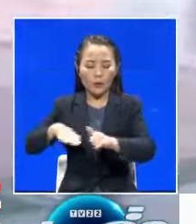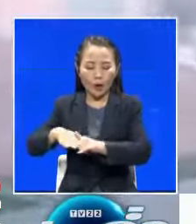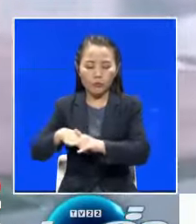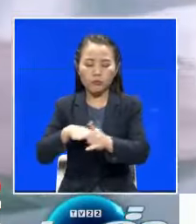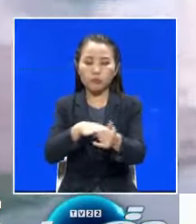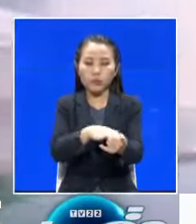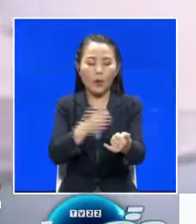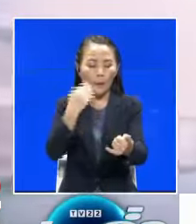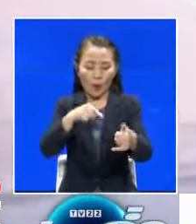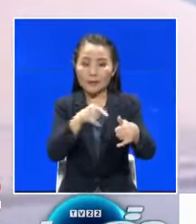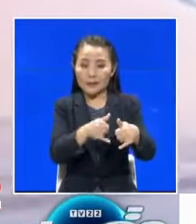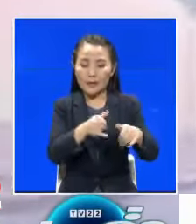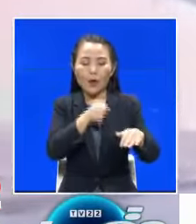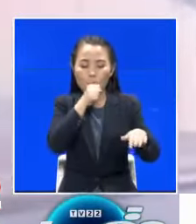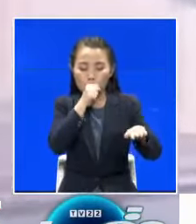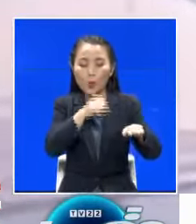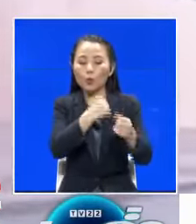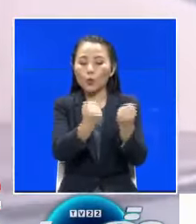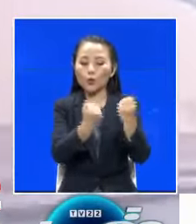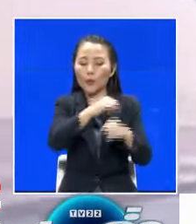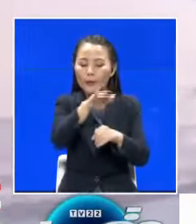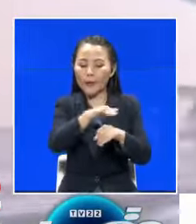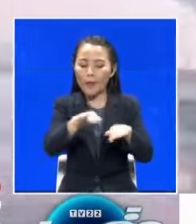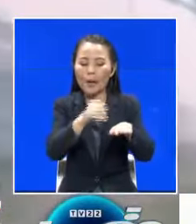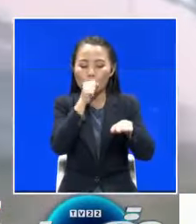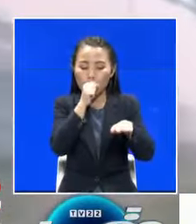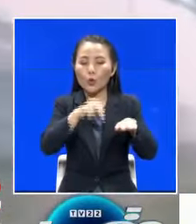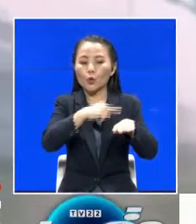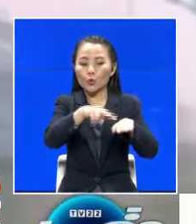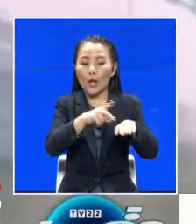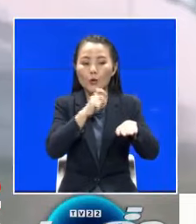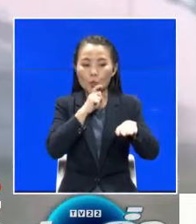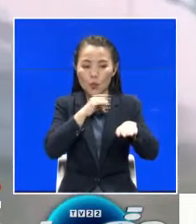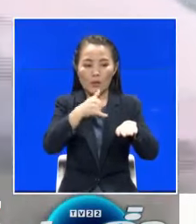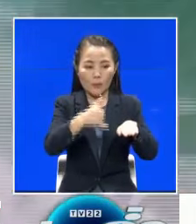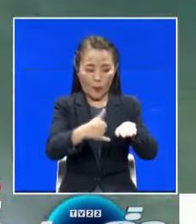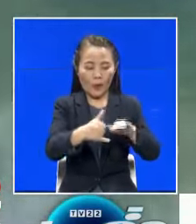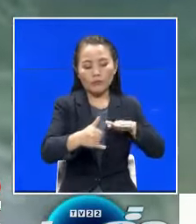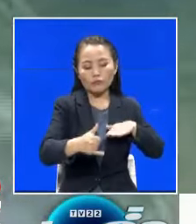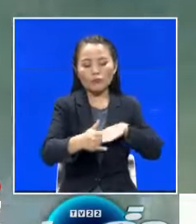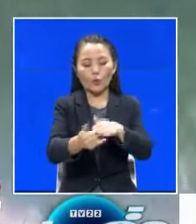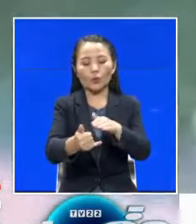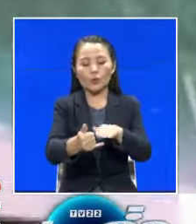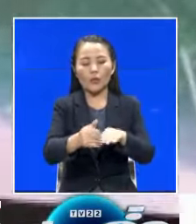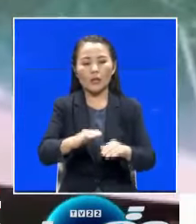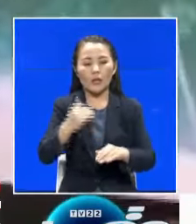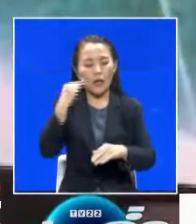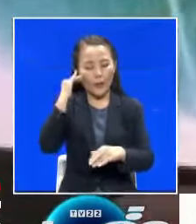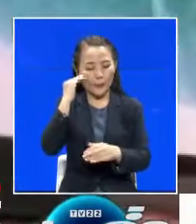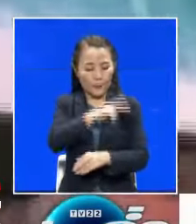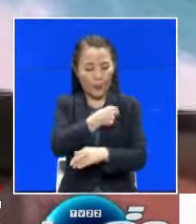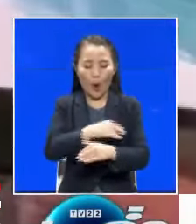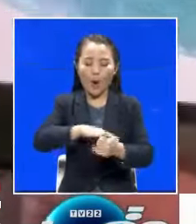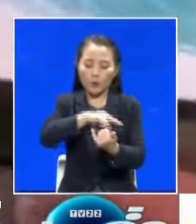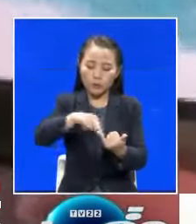ฐพงศ์ที่ตอนนั้นกำลังเป่าแอลกอฮอล์รถยนต์กระบะต้องสงสัยอยู่จนได้รับบาดเจ็บสาหัสแพทย์พยายามปั๊มหัวใจเร่ง